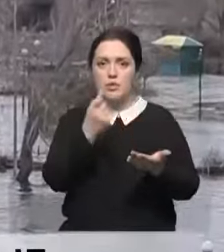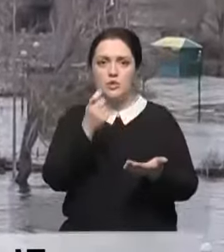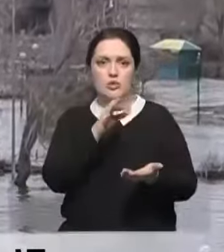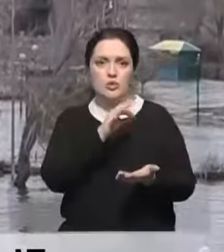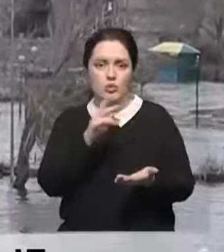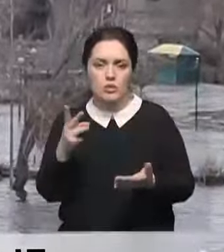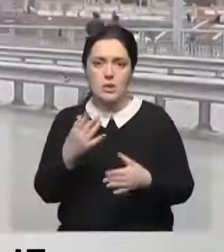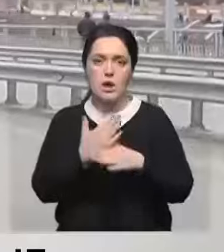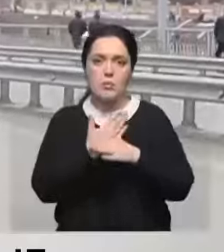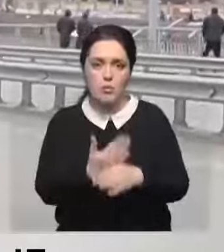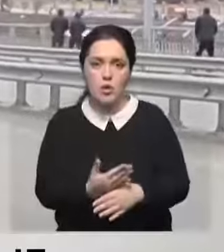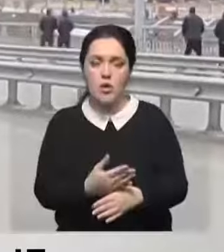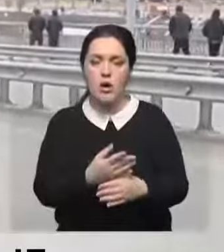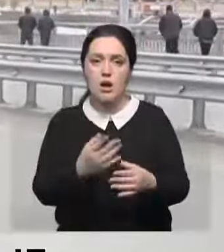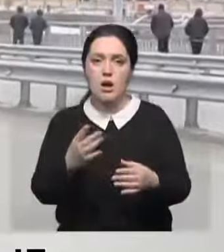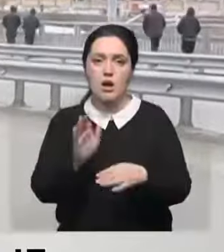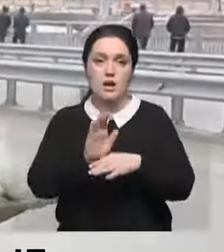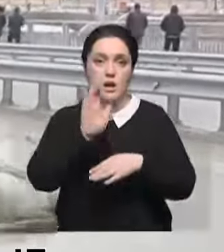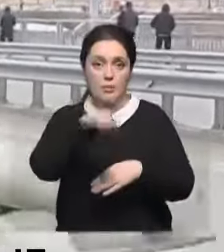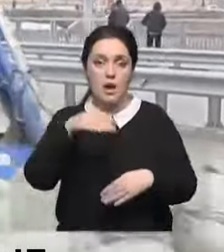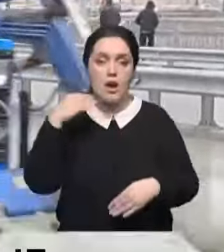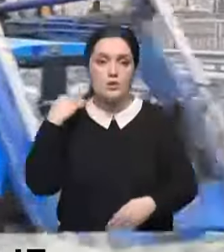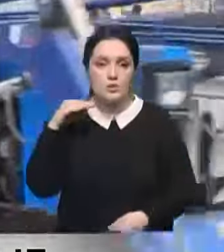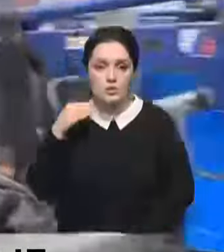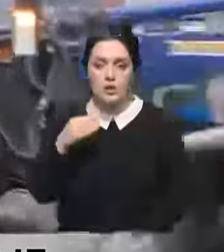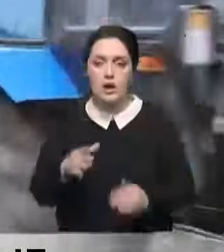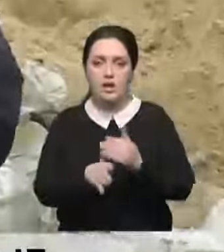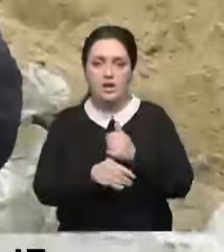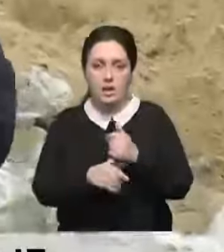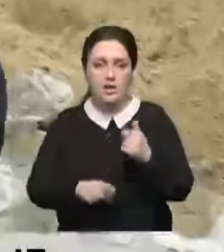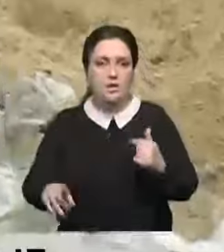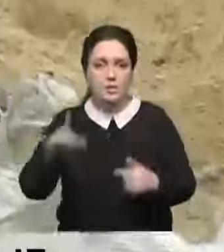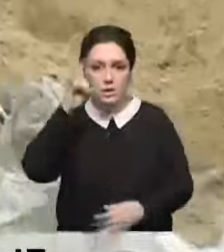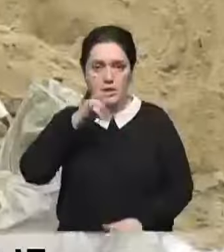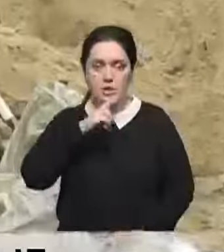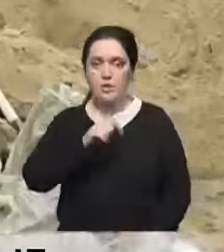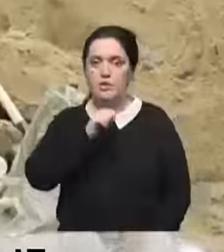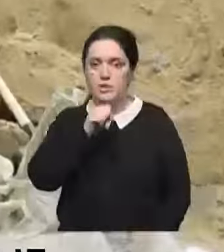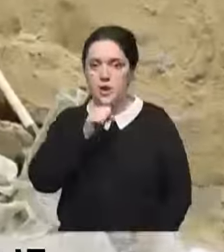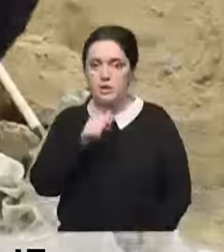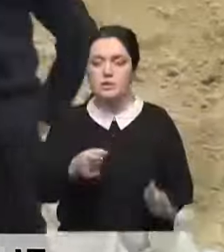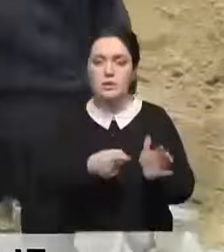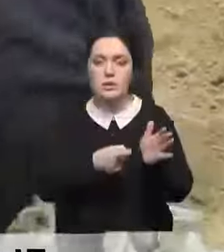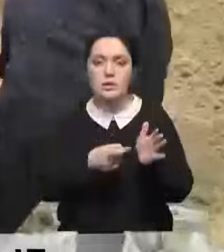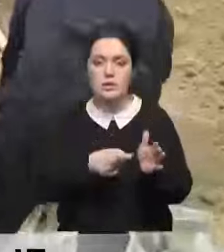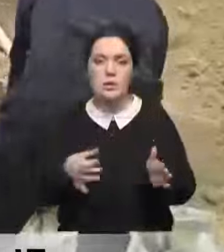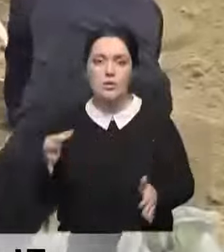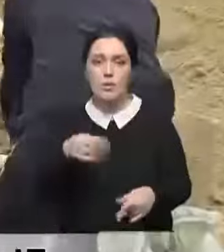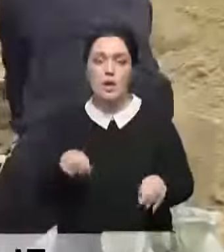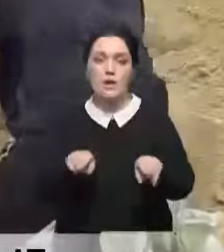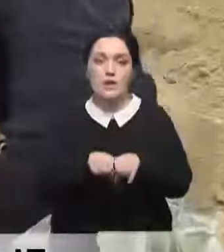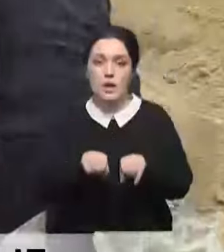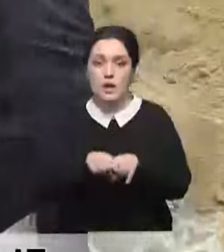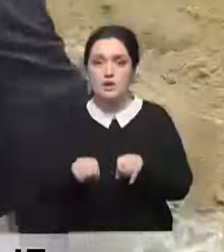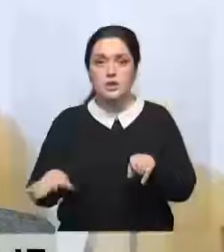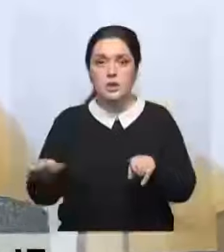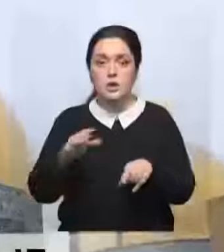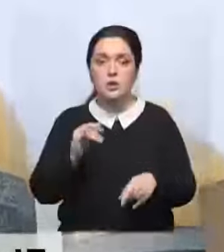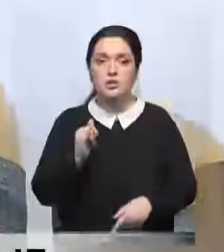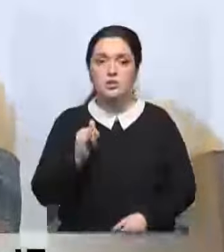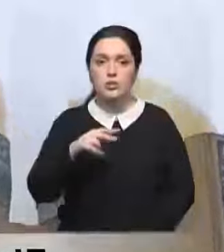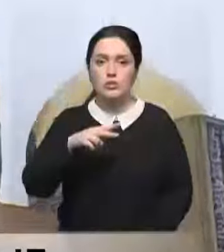тонн гуманитарной помощи. Все необходимое направили в Актюбинскую, Атыраускую, Западно-Казахстанскую, Кустанайскую и Карагандинскую области, а